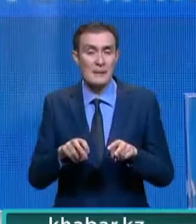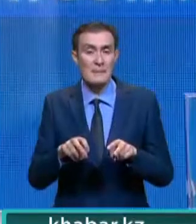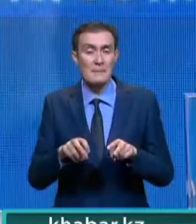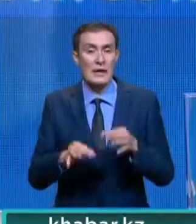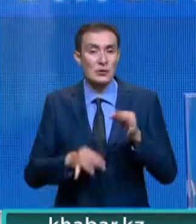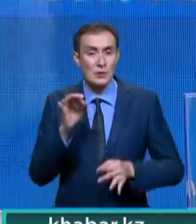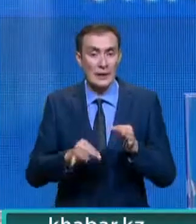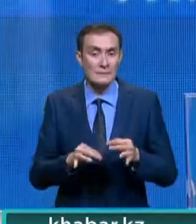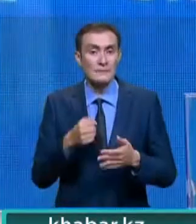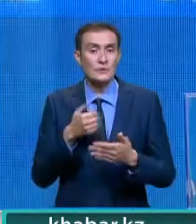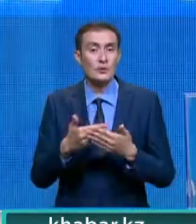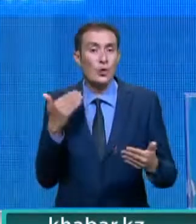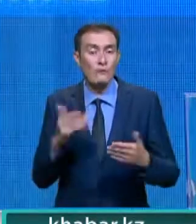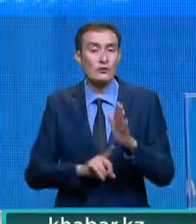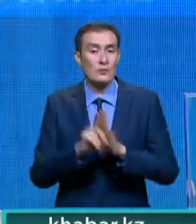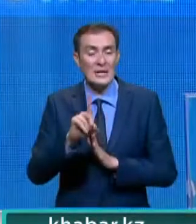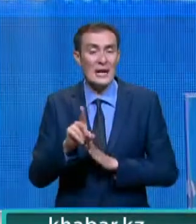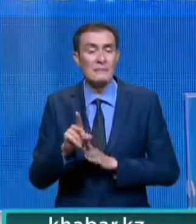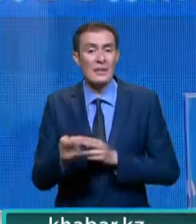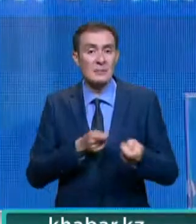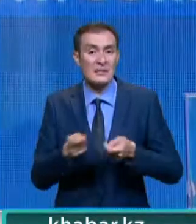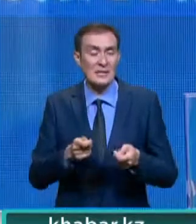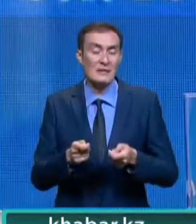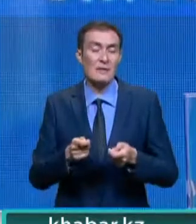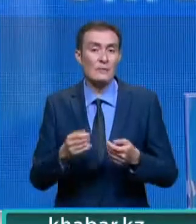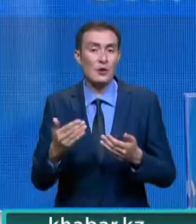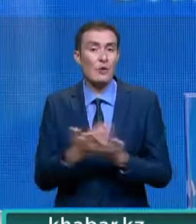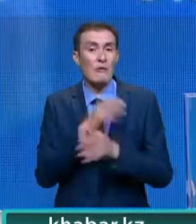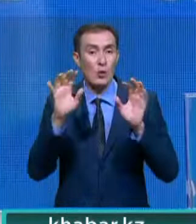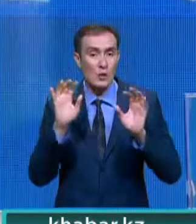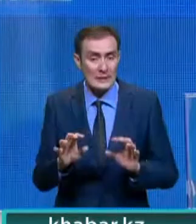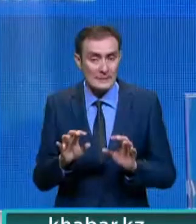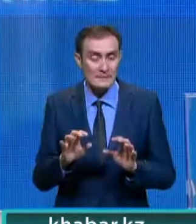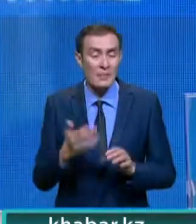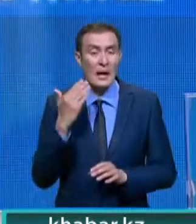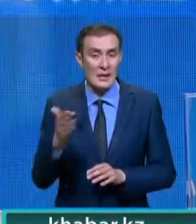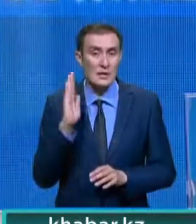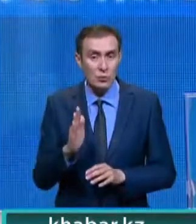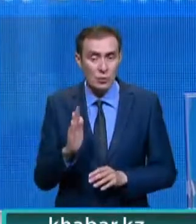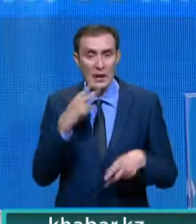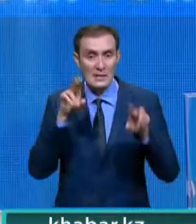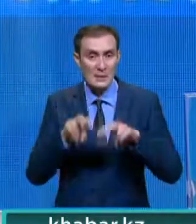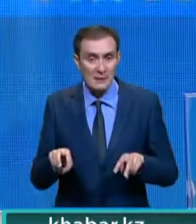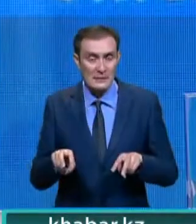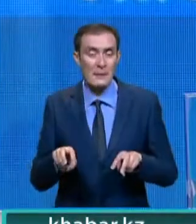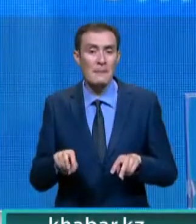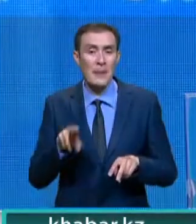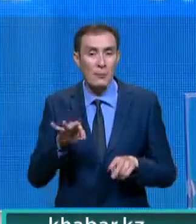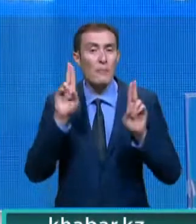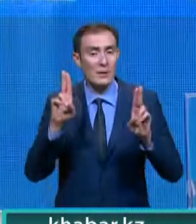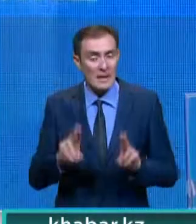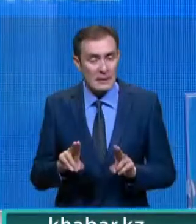уровня до вступления в силу кодекса, они рассматриваются по